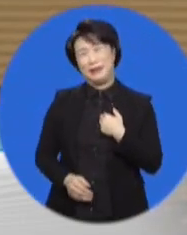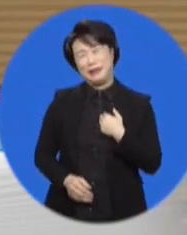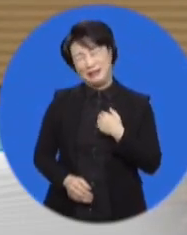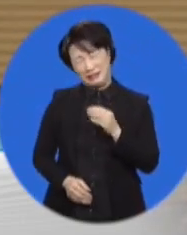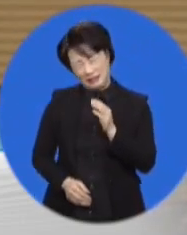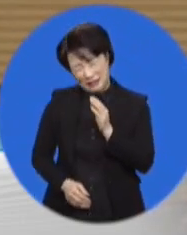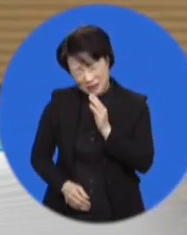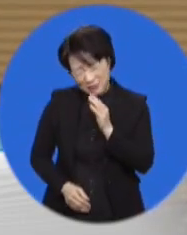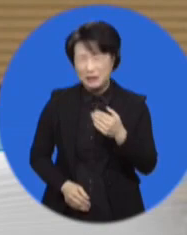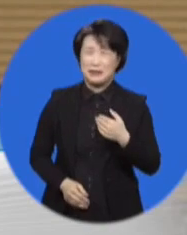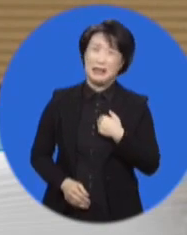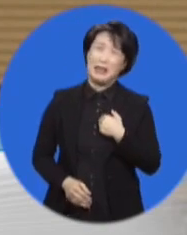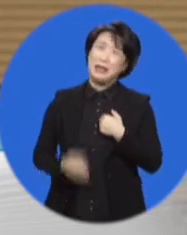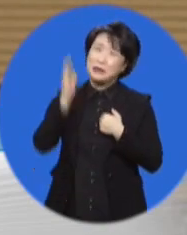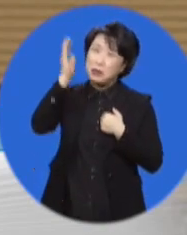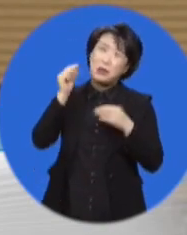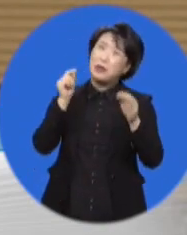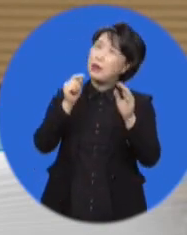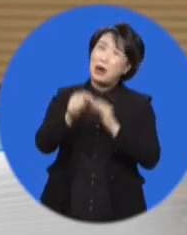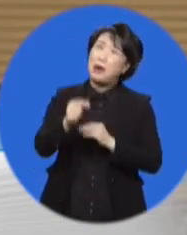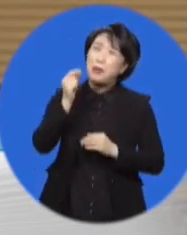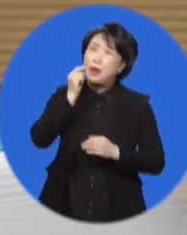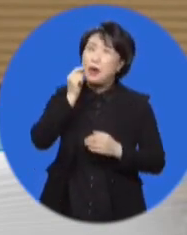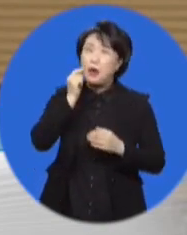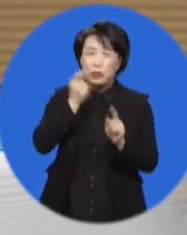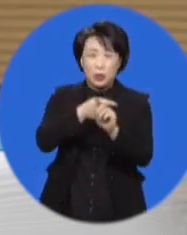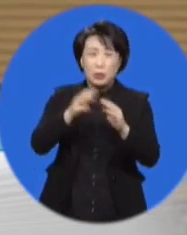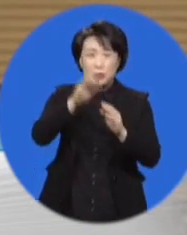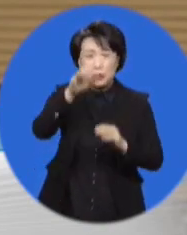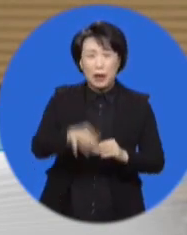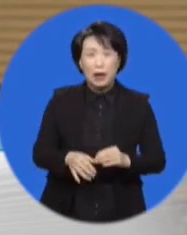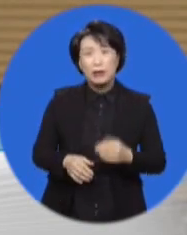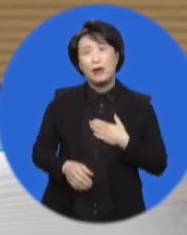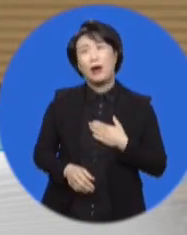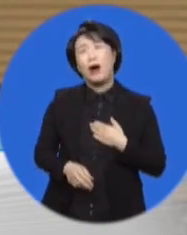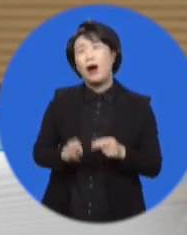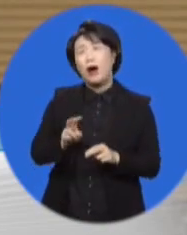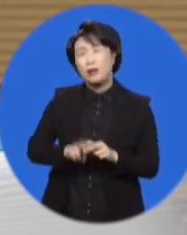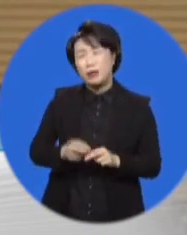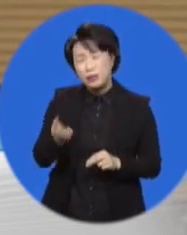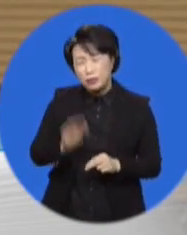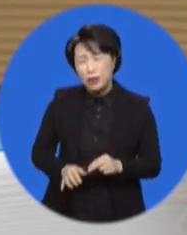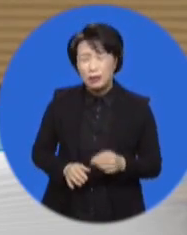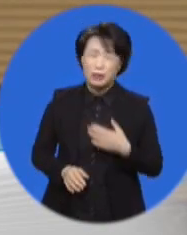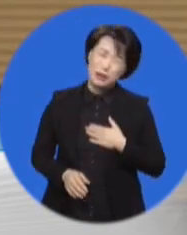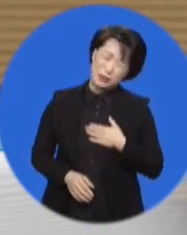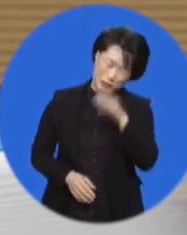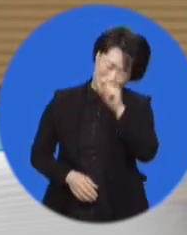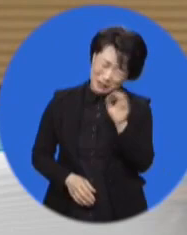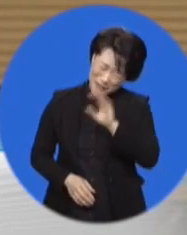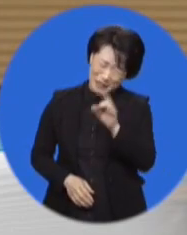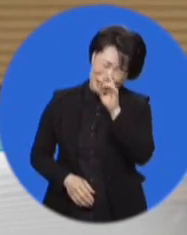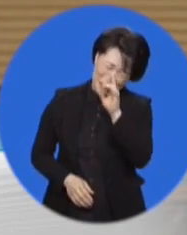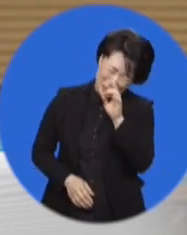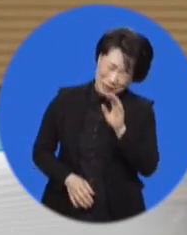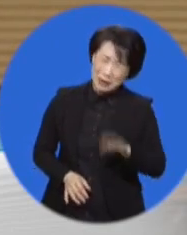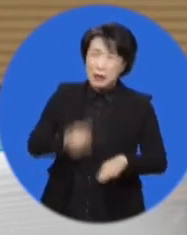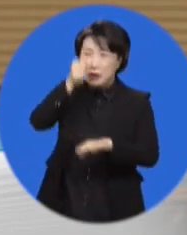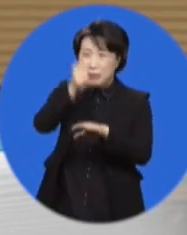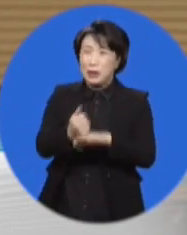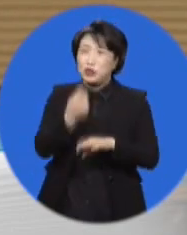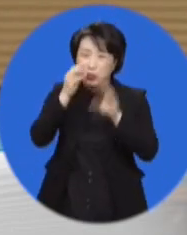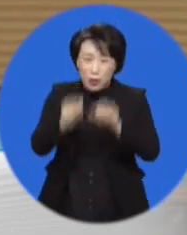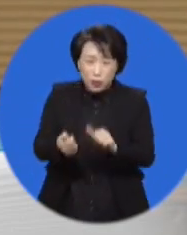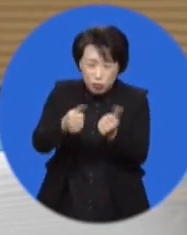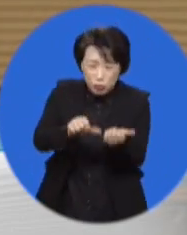참 제 설교로 못 나가면 교회에 뻔히 앉아서 안 되겠다. 마지막